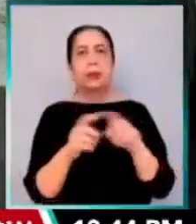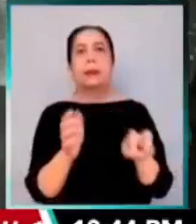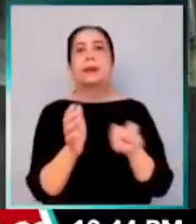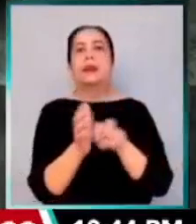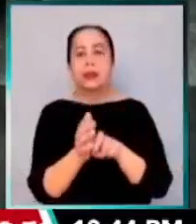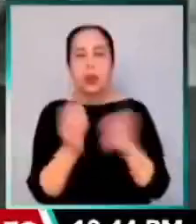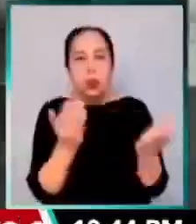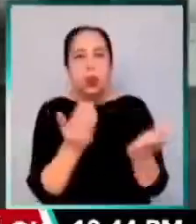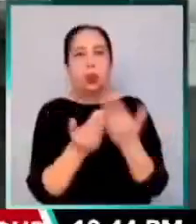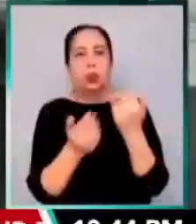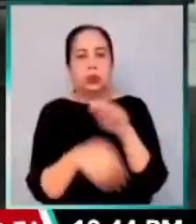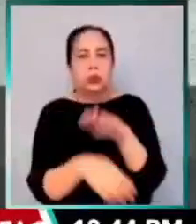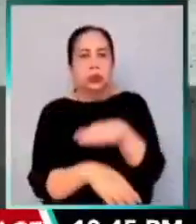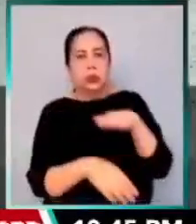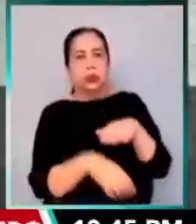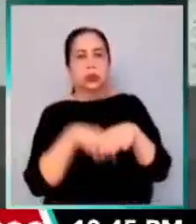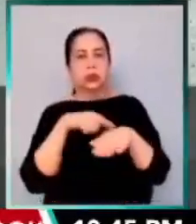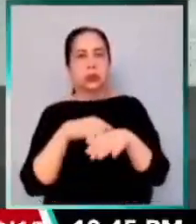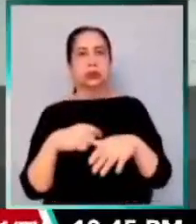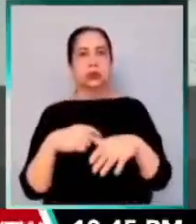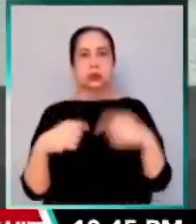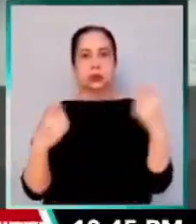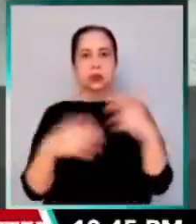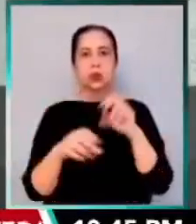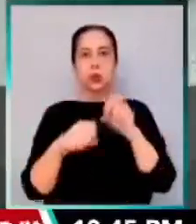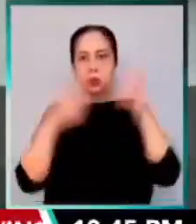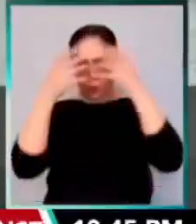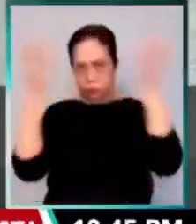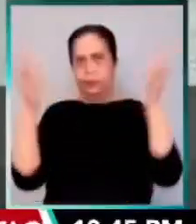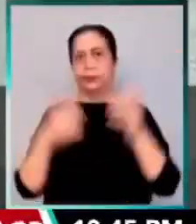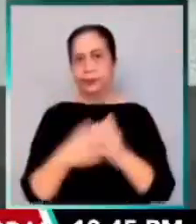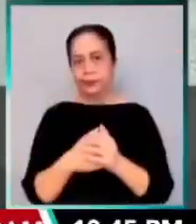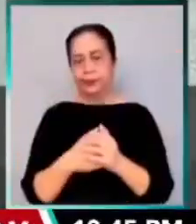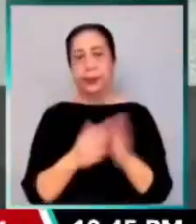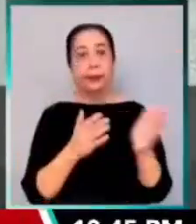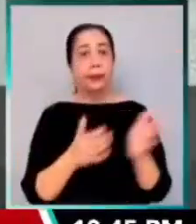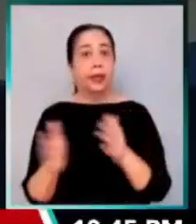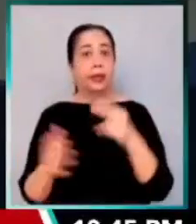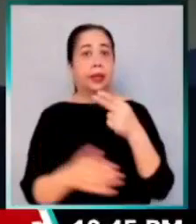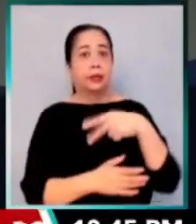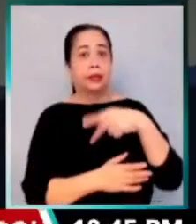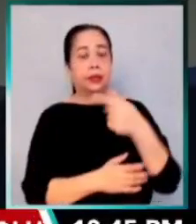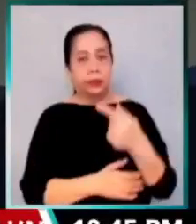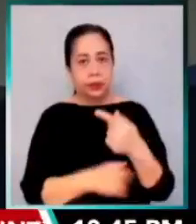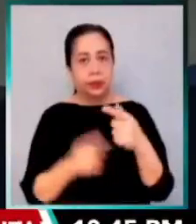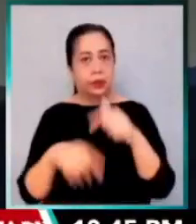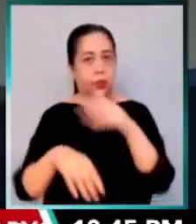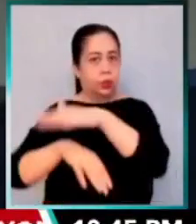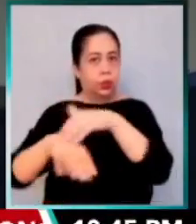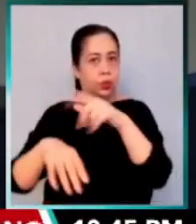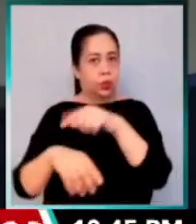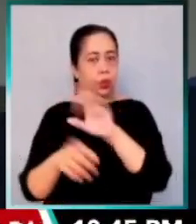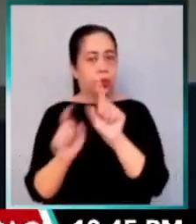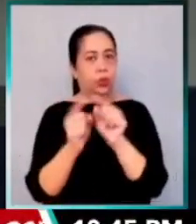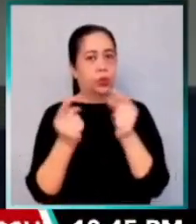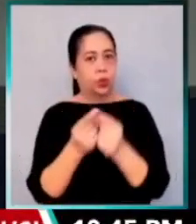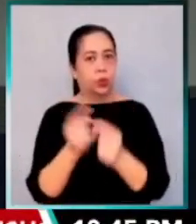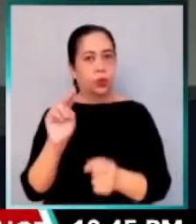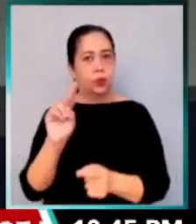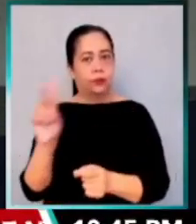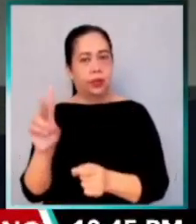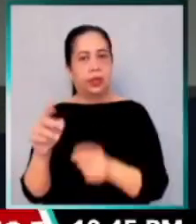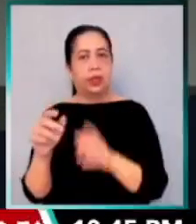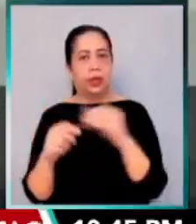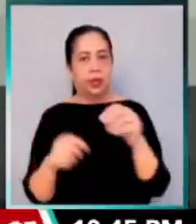umanong maatrasa ng UV Express kaya nagalit. Plano ng Highway Patrol Group na ipatawag ang samahan ng mga UV Express at